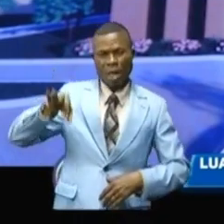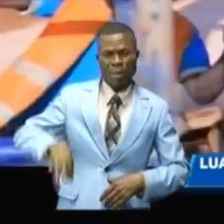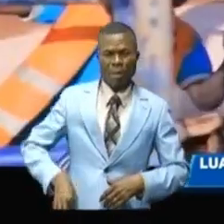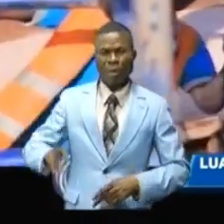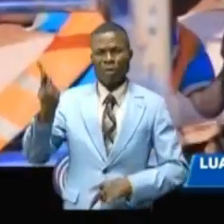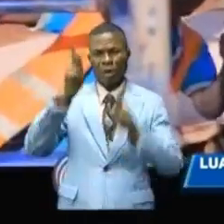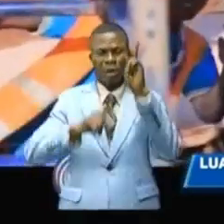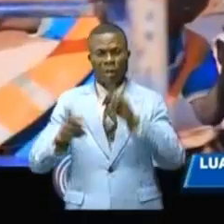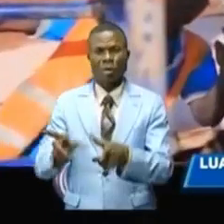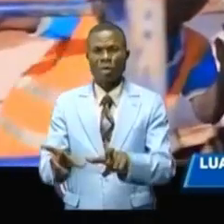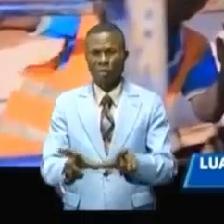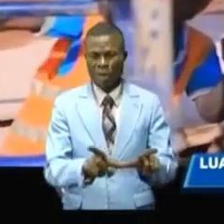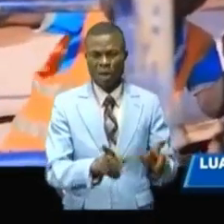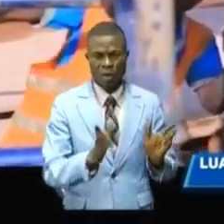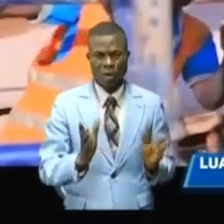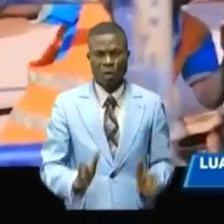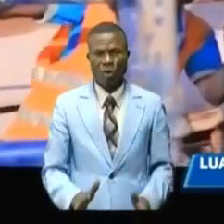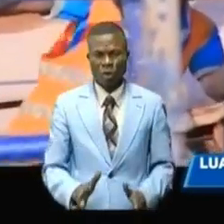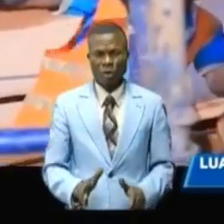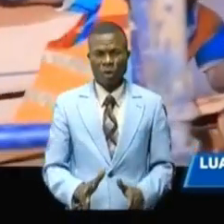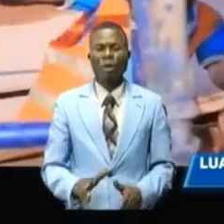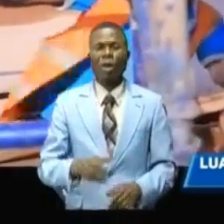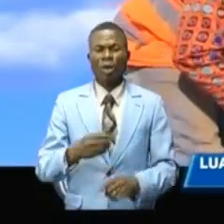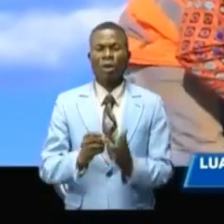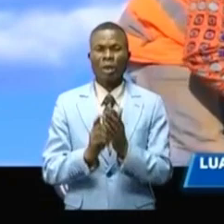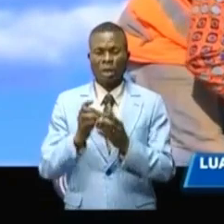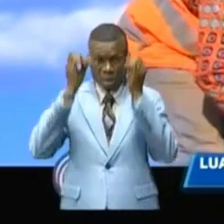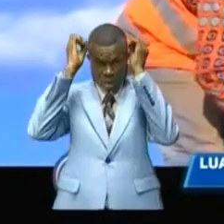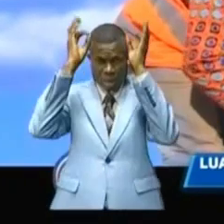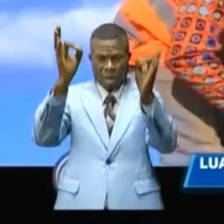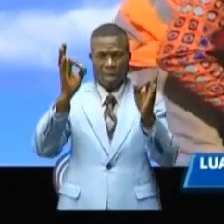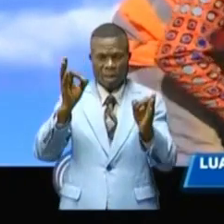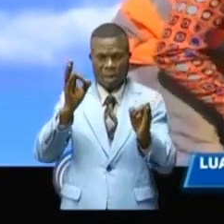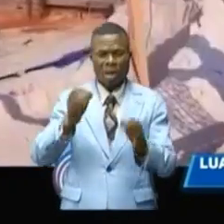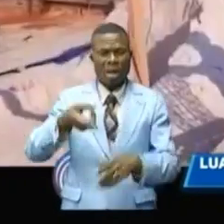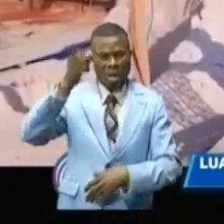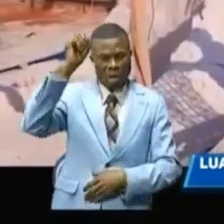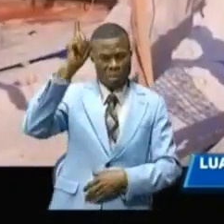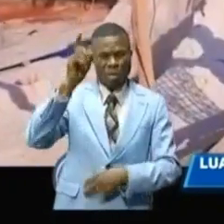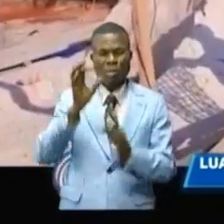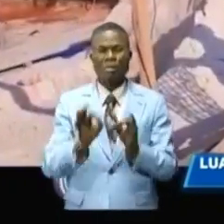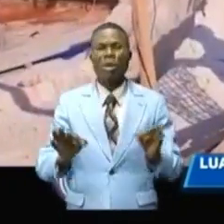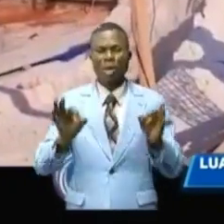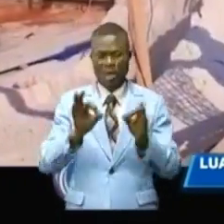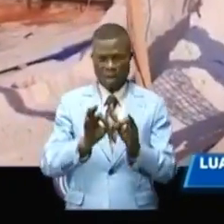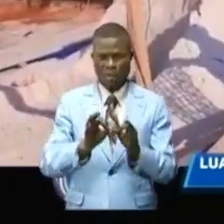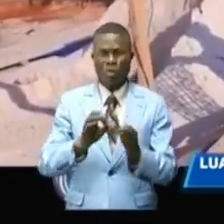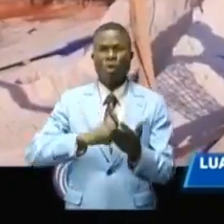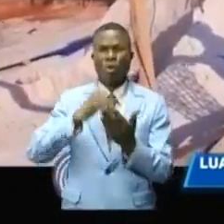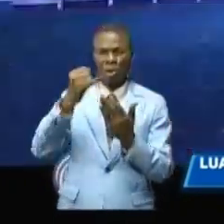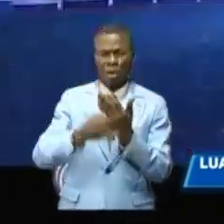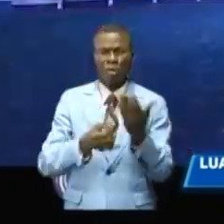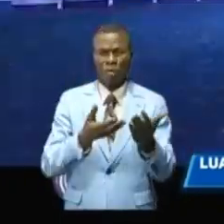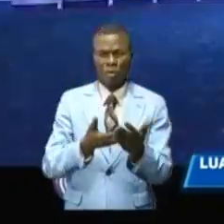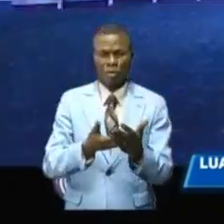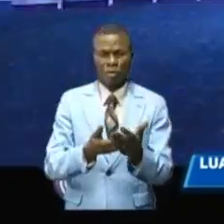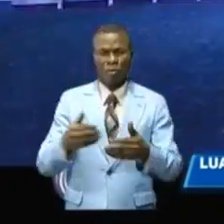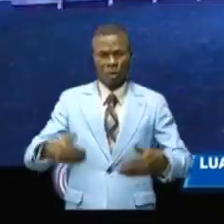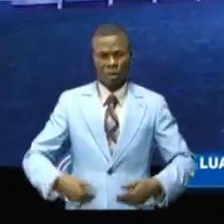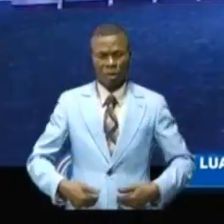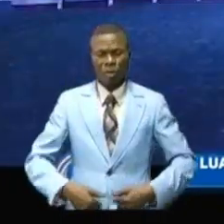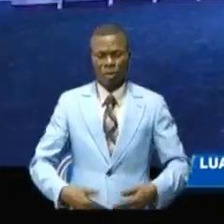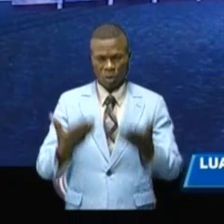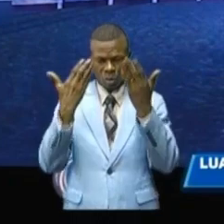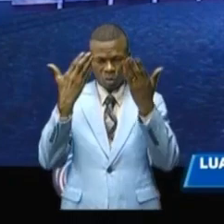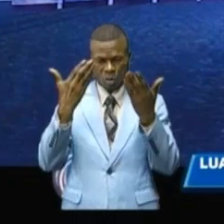population lualabaise sortent des terres. L'éducation occupe une place prioritaire dans ces processus pour que le jeune